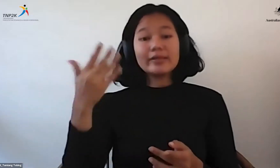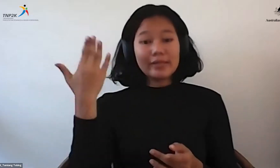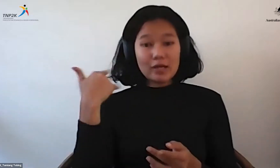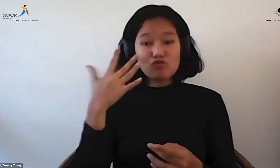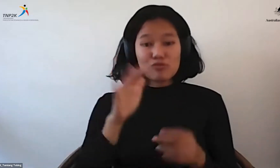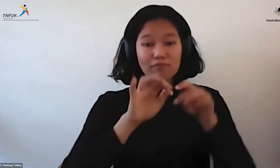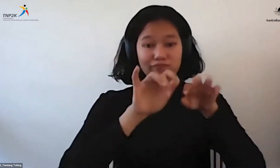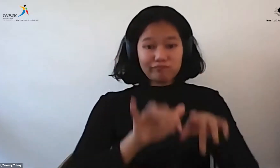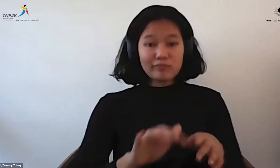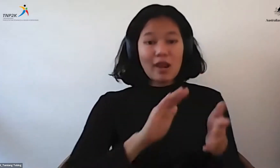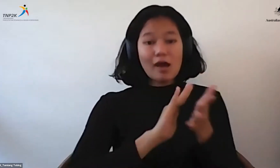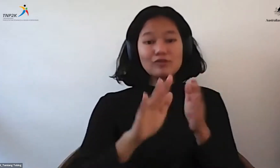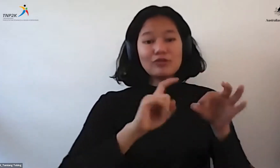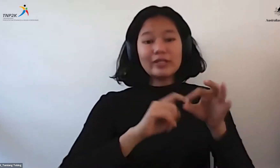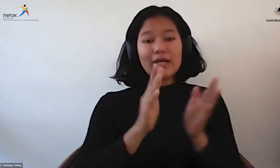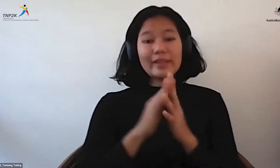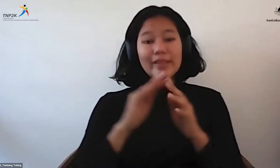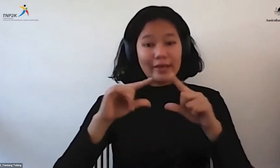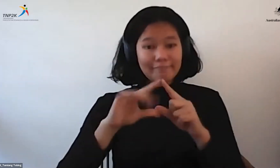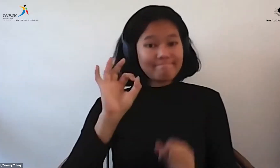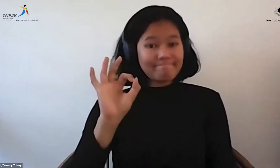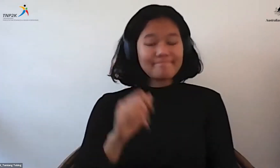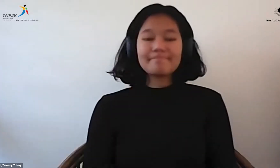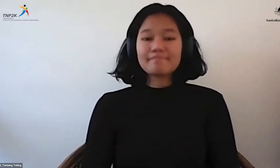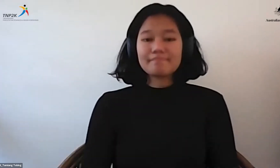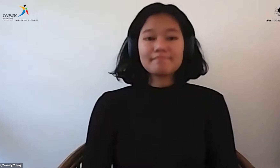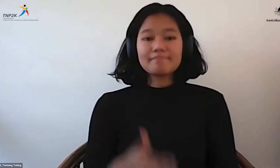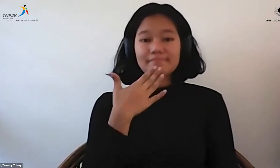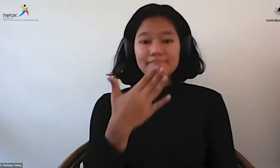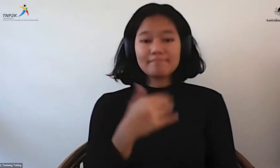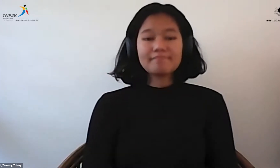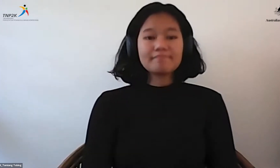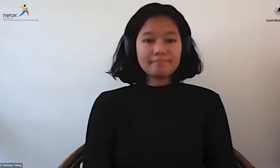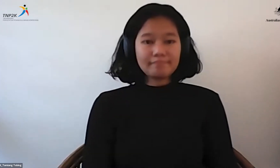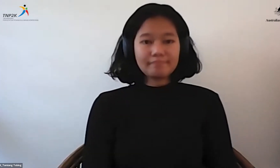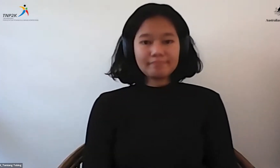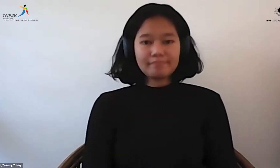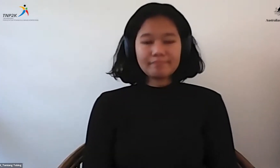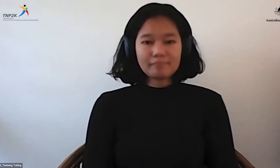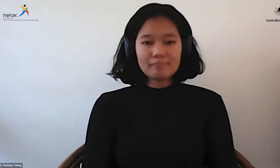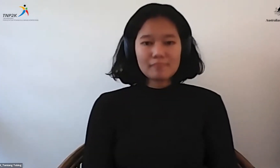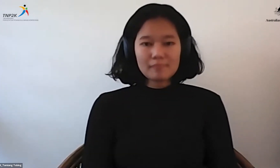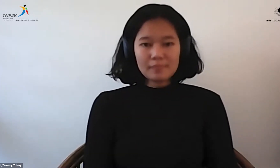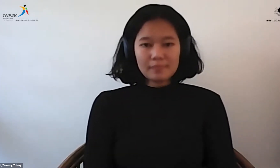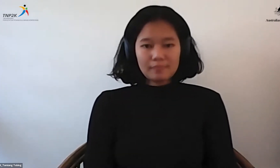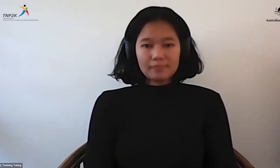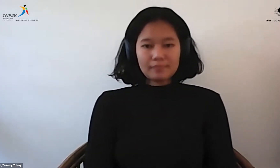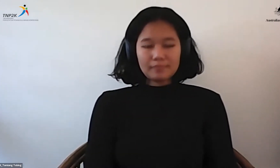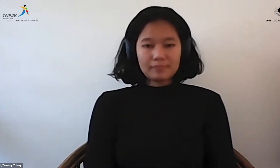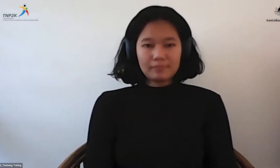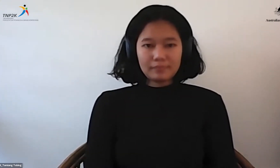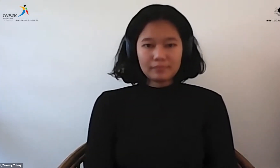secara langsung melalui chat. Terima kasih, Pak Rizalwan. Terima kasih, Pak Agus Joko